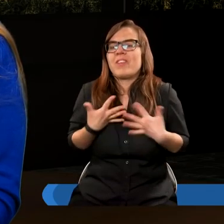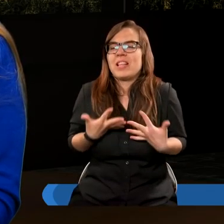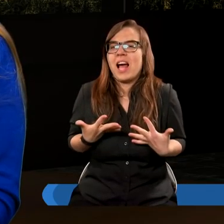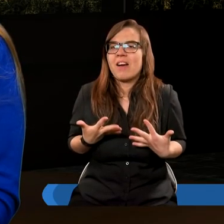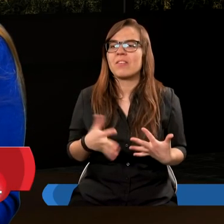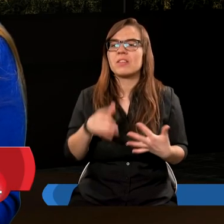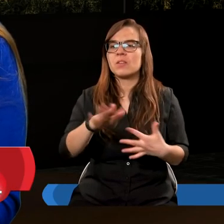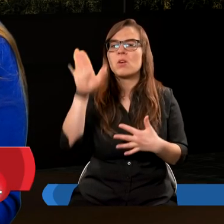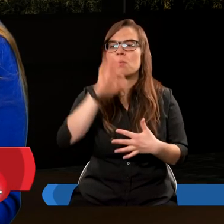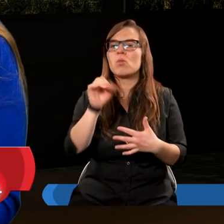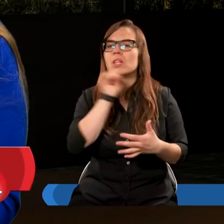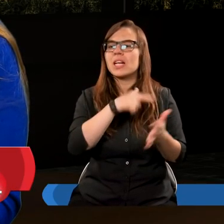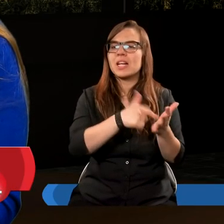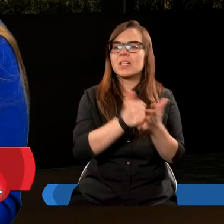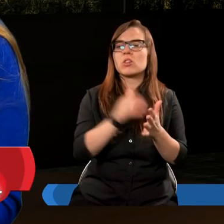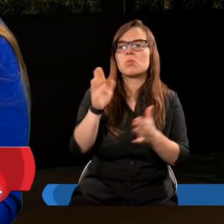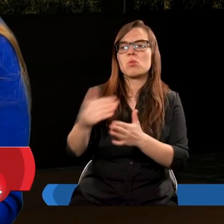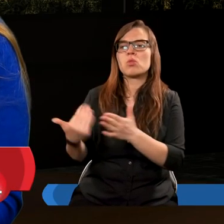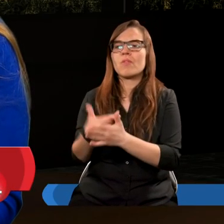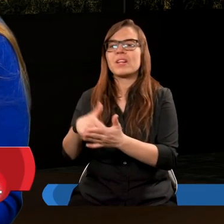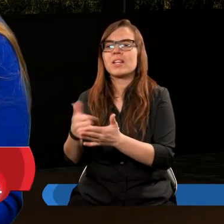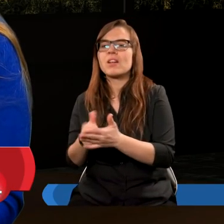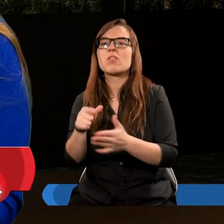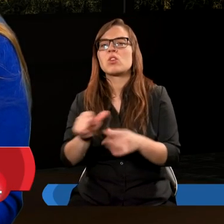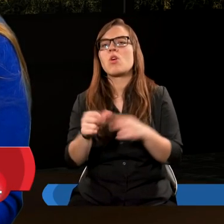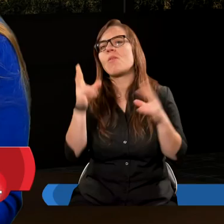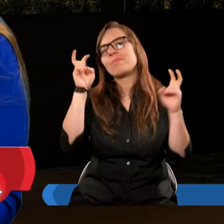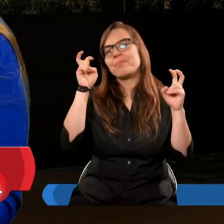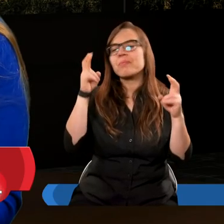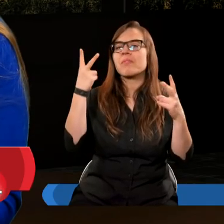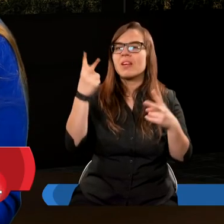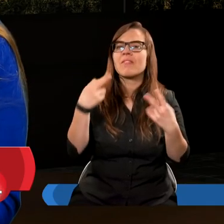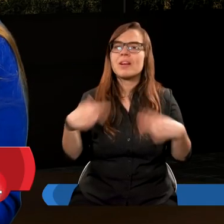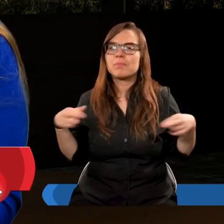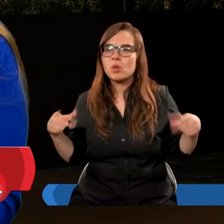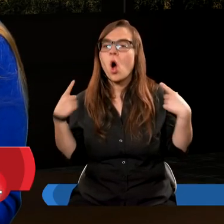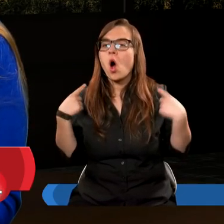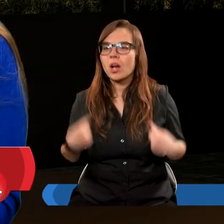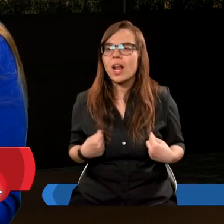Bóg Starego Testamentu i Bóg Nowego Testamentu to są dwie zupełnie różne osoby,